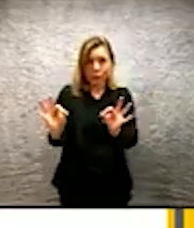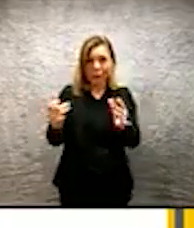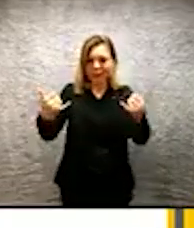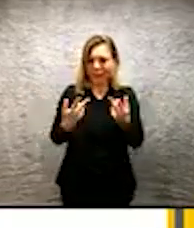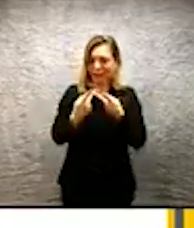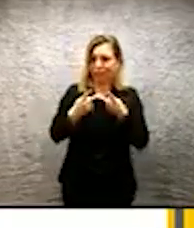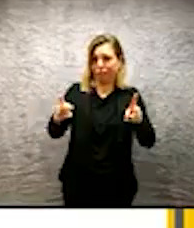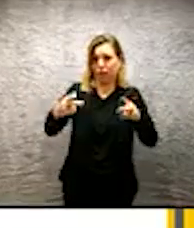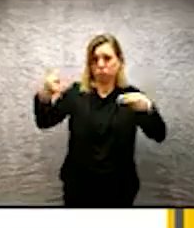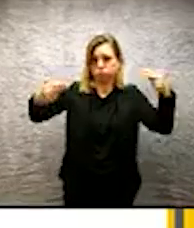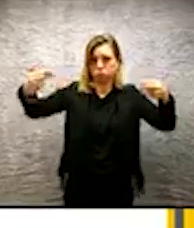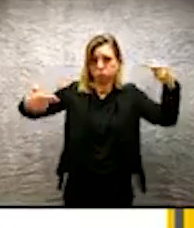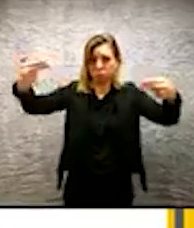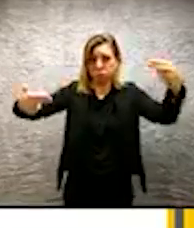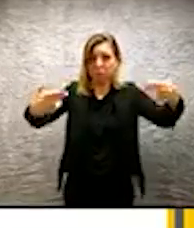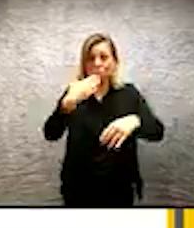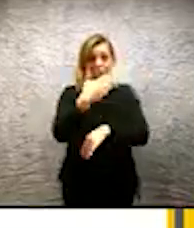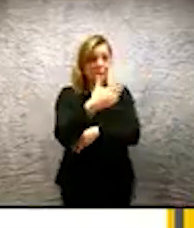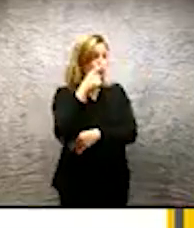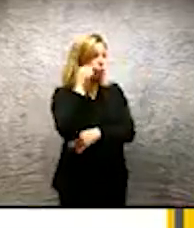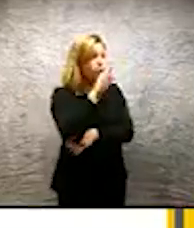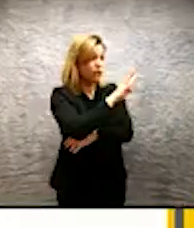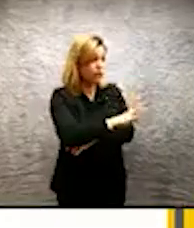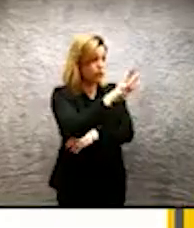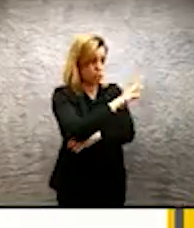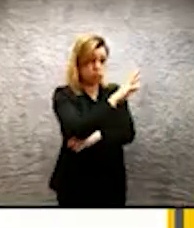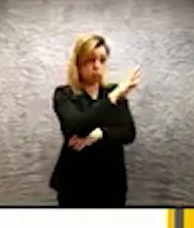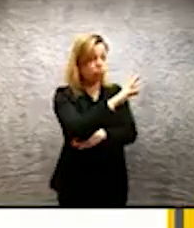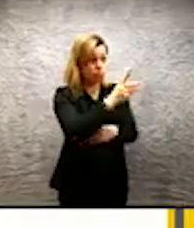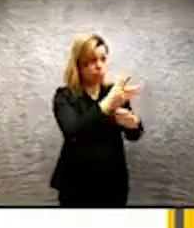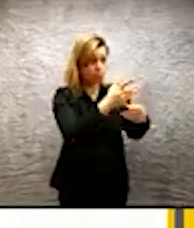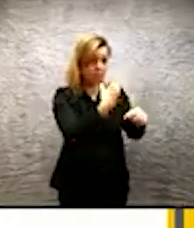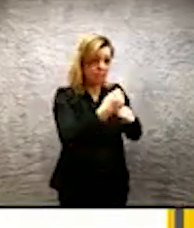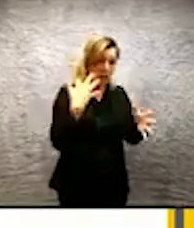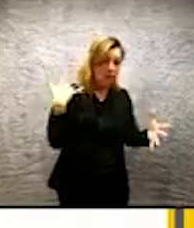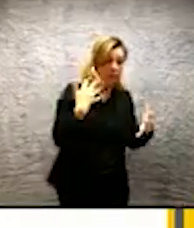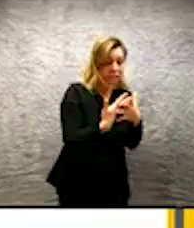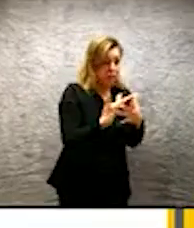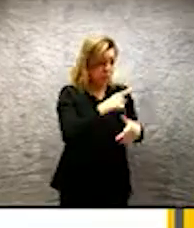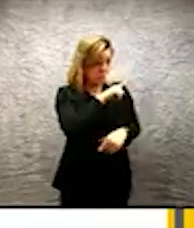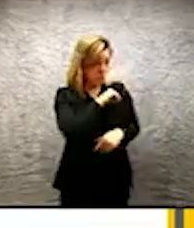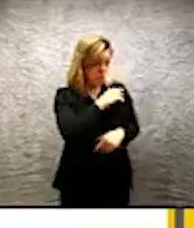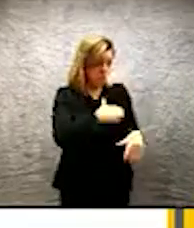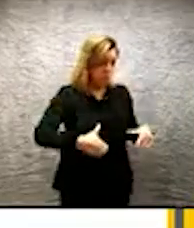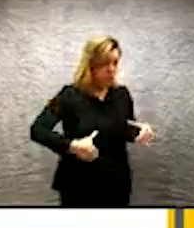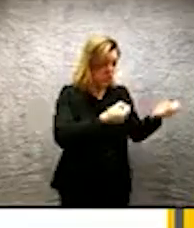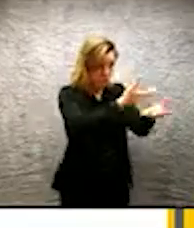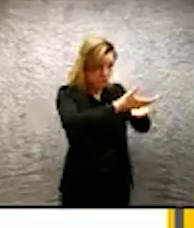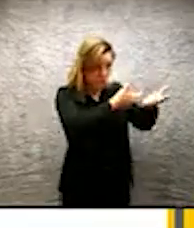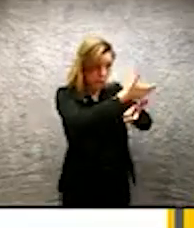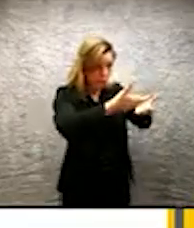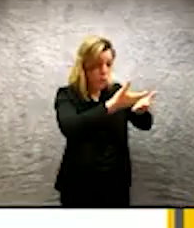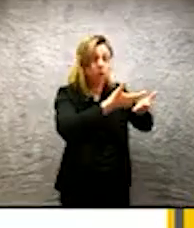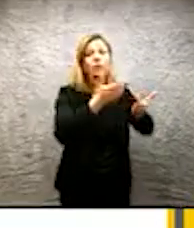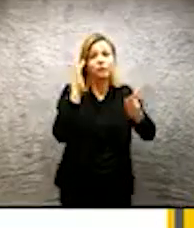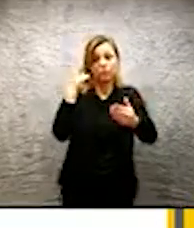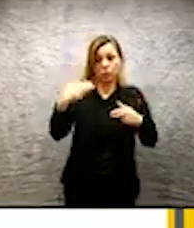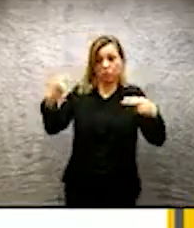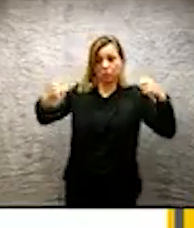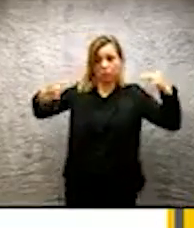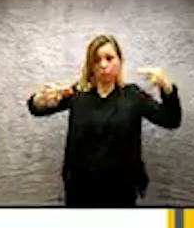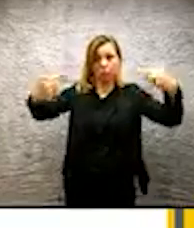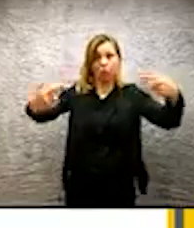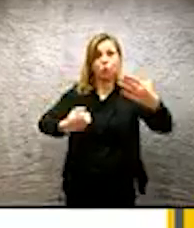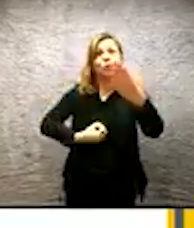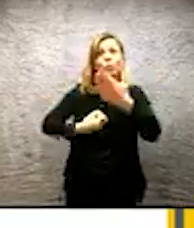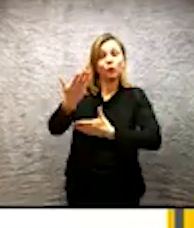Monsieur Viterbeck d'avoir assuré ce travail avec notre police municipale. Donc on a déployé un certain nombre de caméras sur la ville. Toutes